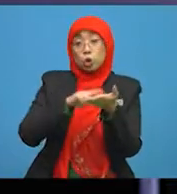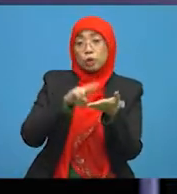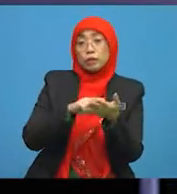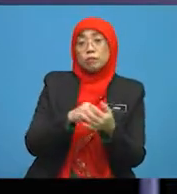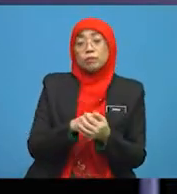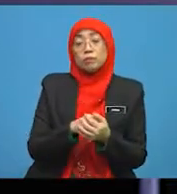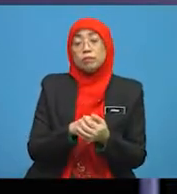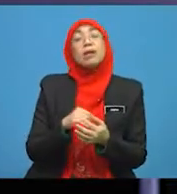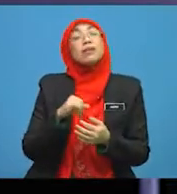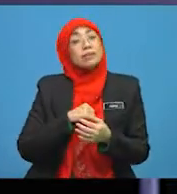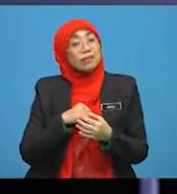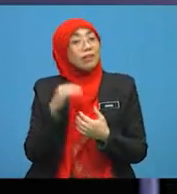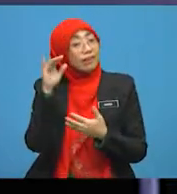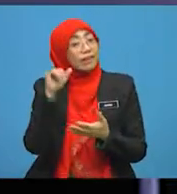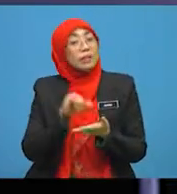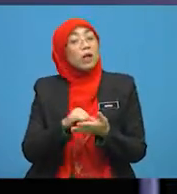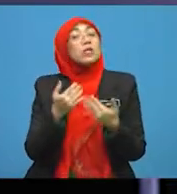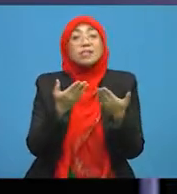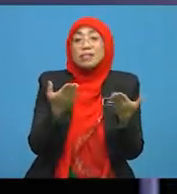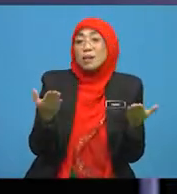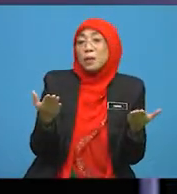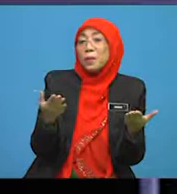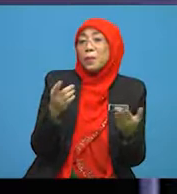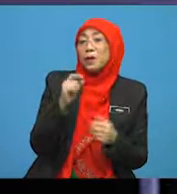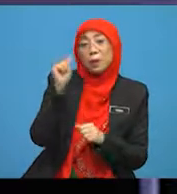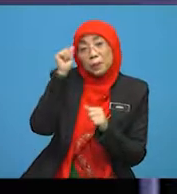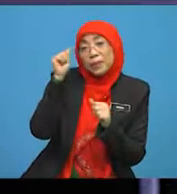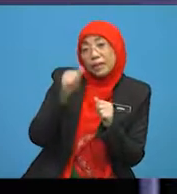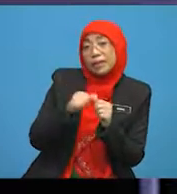Cikgu yakin pelajar-pelajar masih mengingatinya.